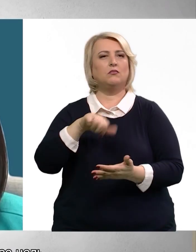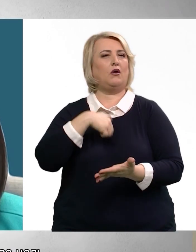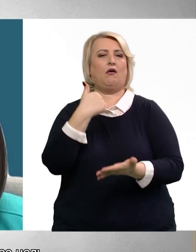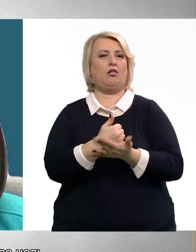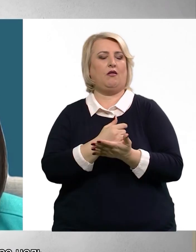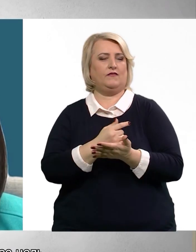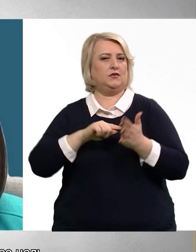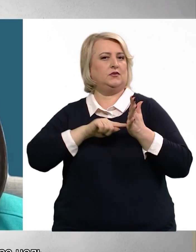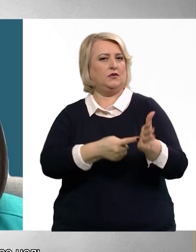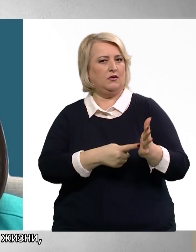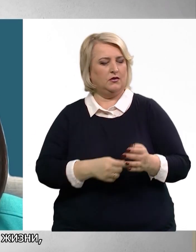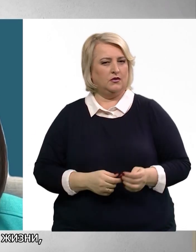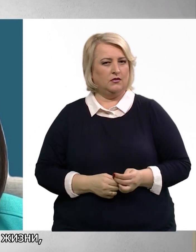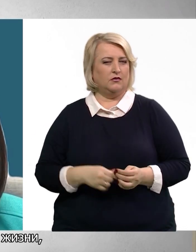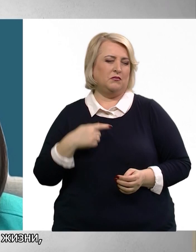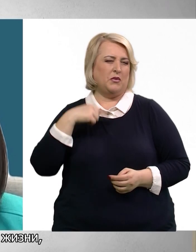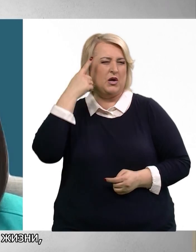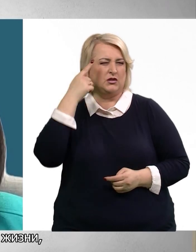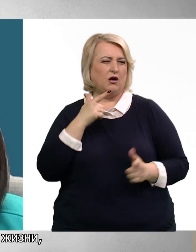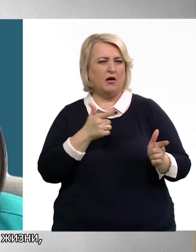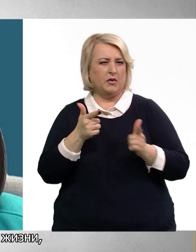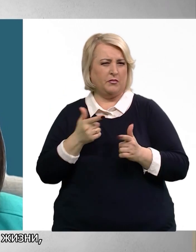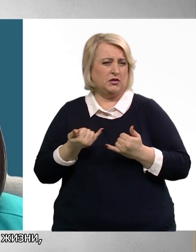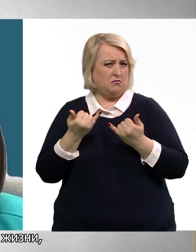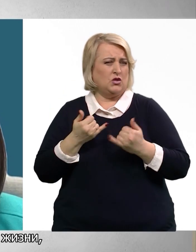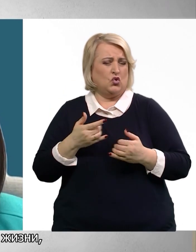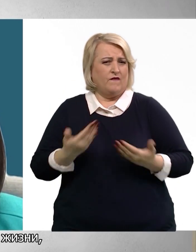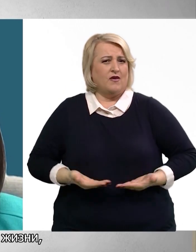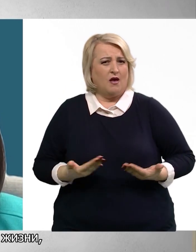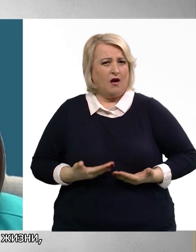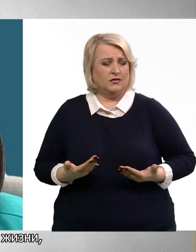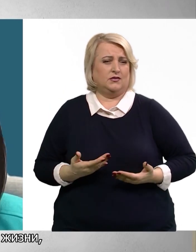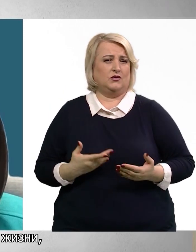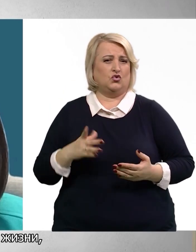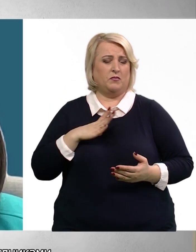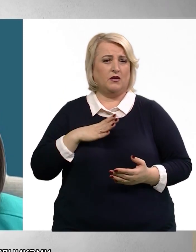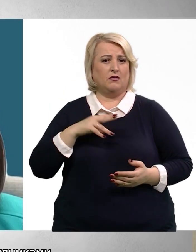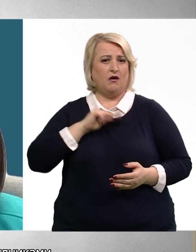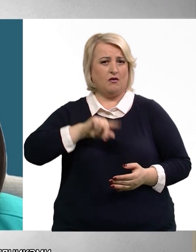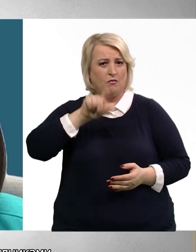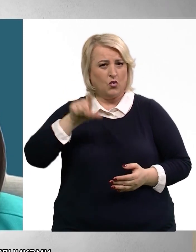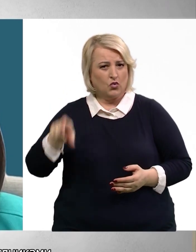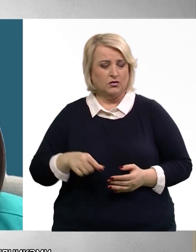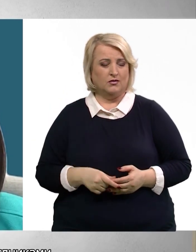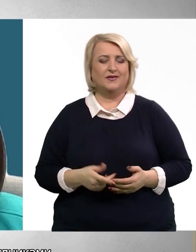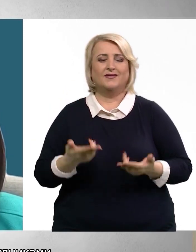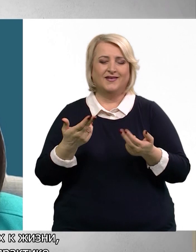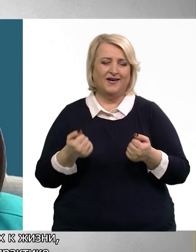ăsta scopul fundamental. Mă gândesc că îi pregătim, de fapt, pentru viață, pentru inclusiv a fi buni